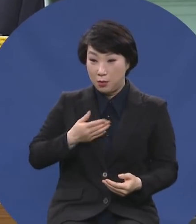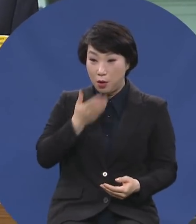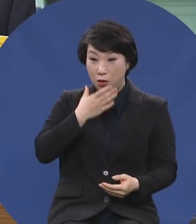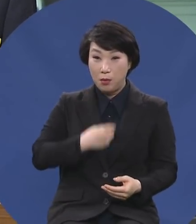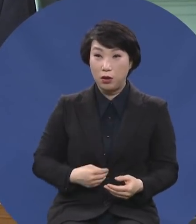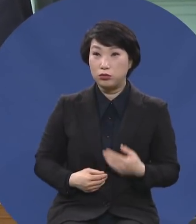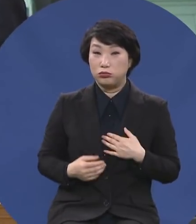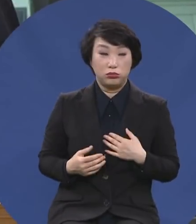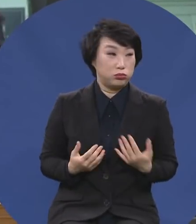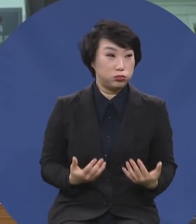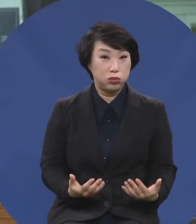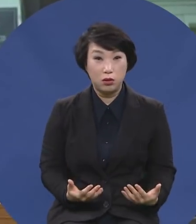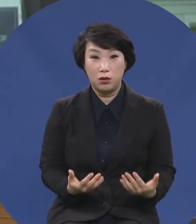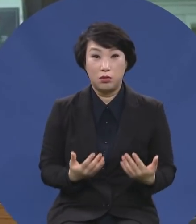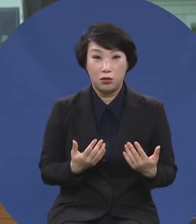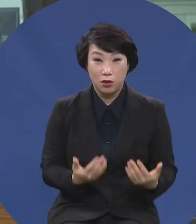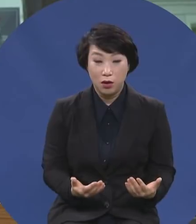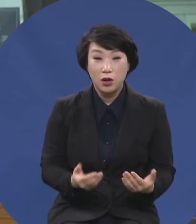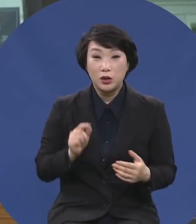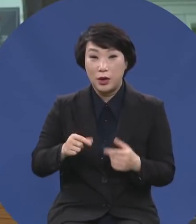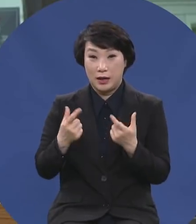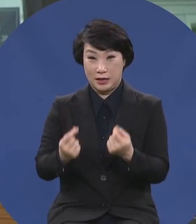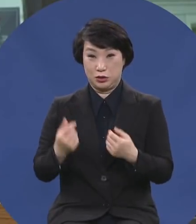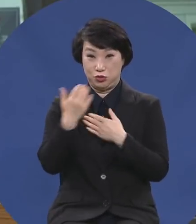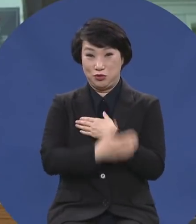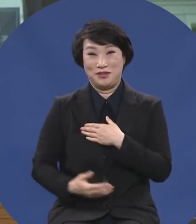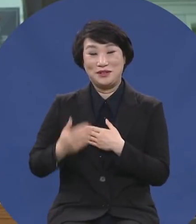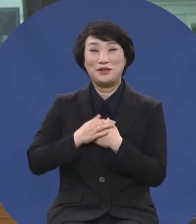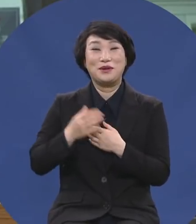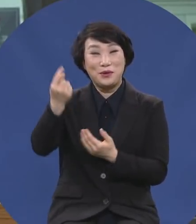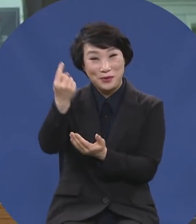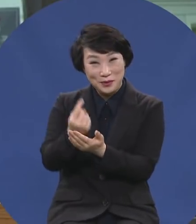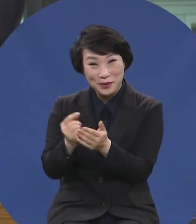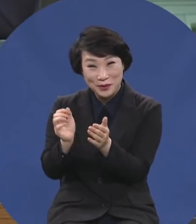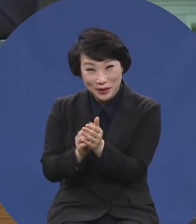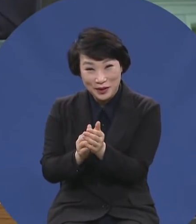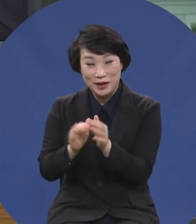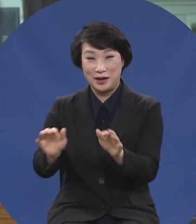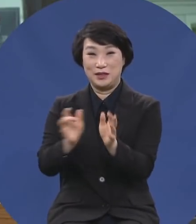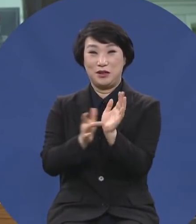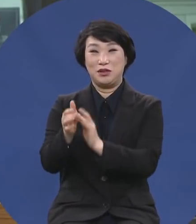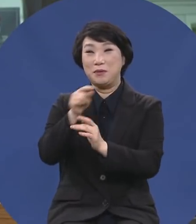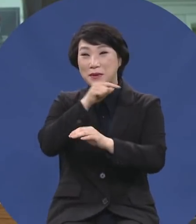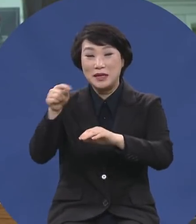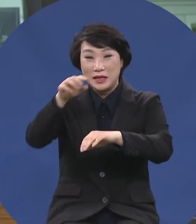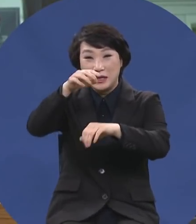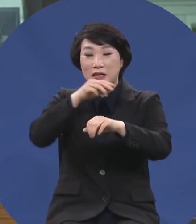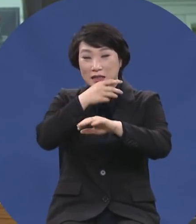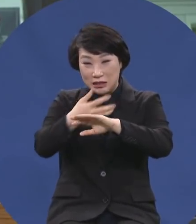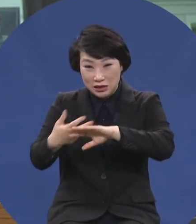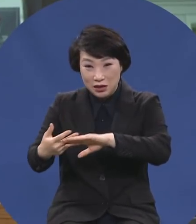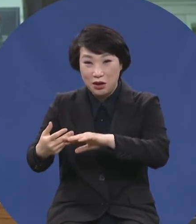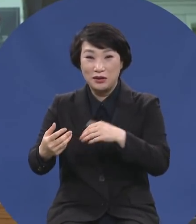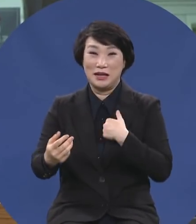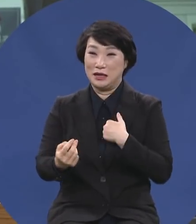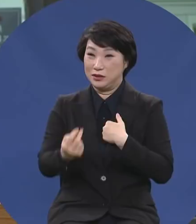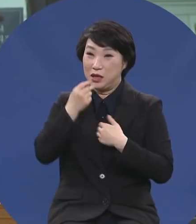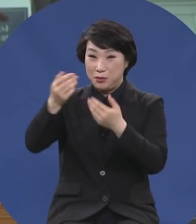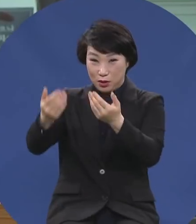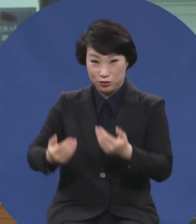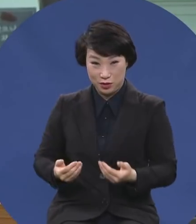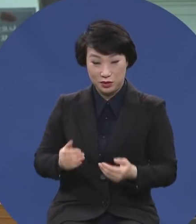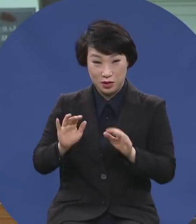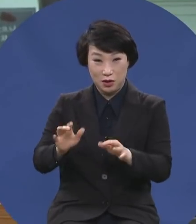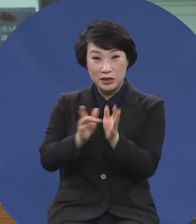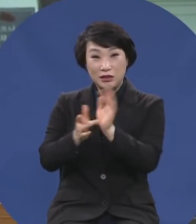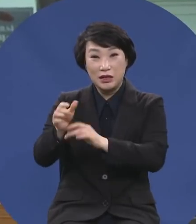수가 없는데 이렇게 육신을 입고 오셨기에 그 피 흘려 살려서 생명이 되게 하고